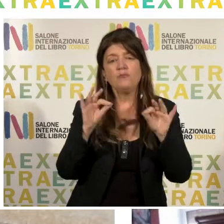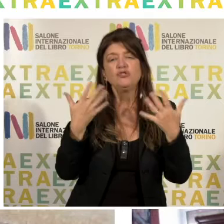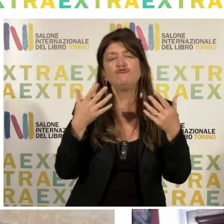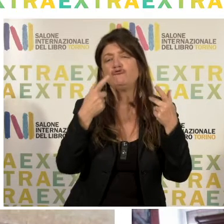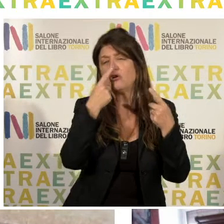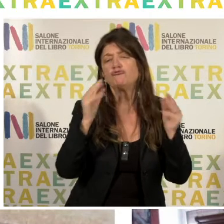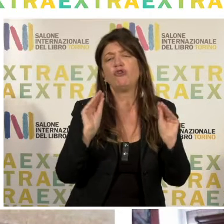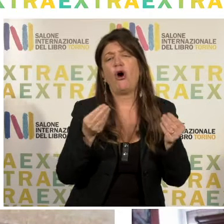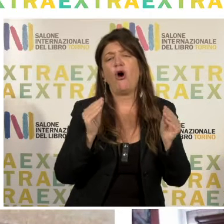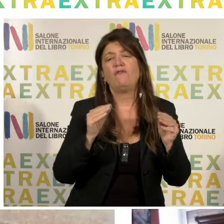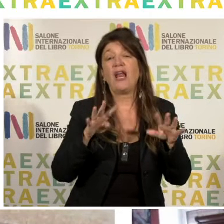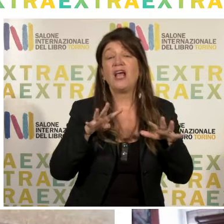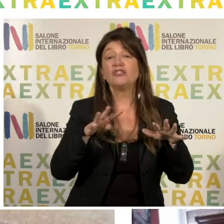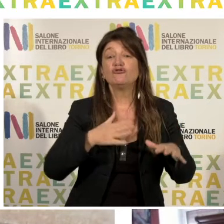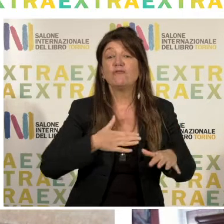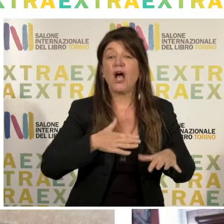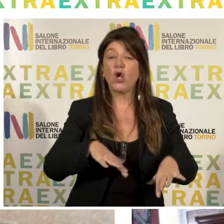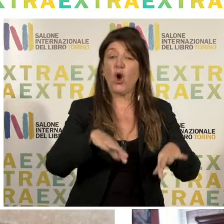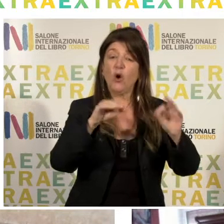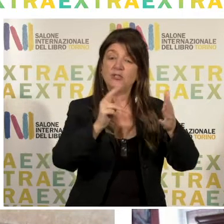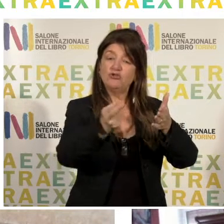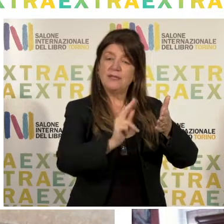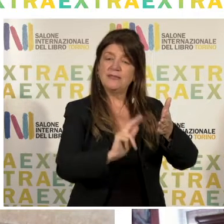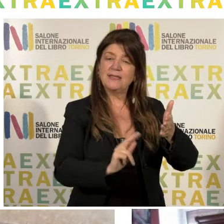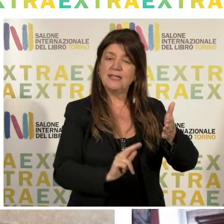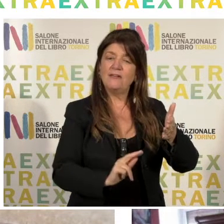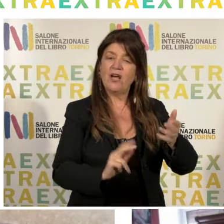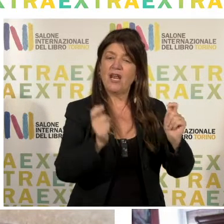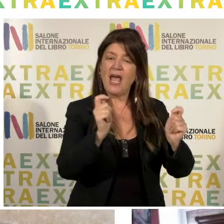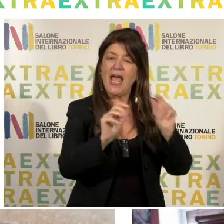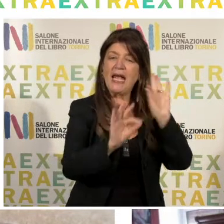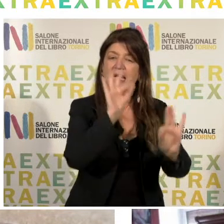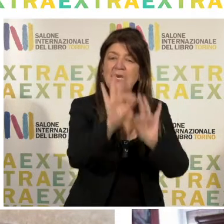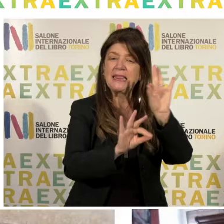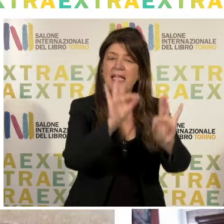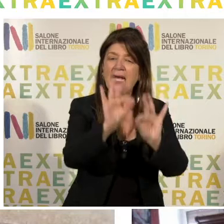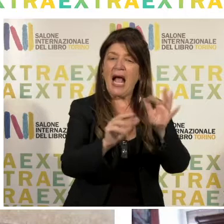19 anni, a scrivere i primi articoli di critica letteraria, a 20 anni, i primi